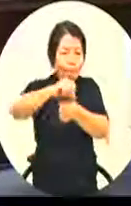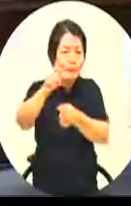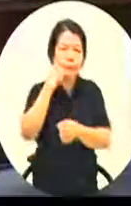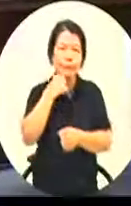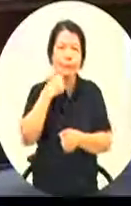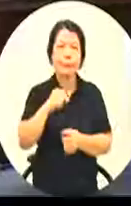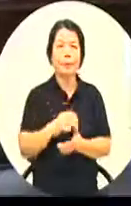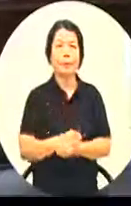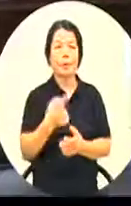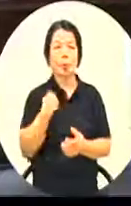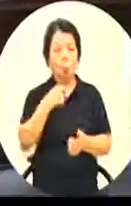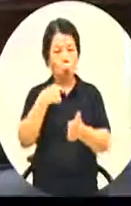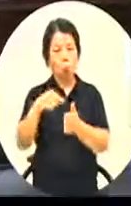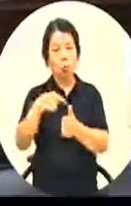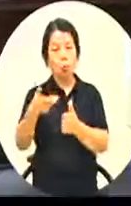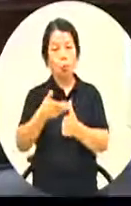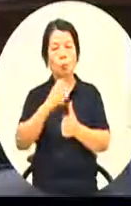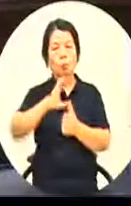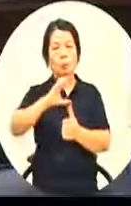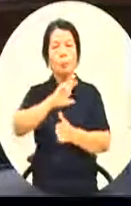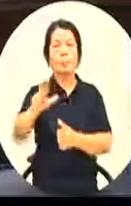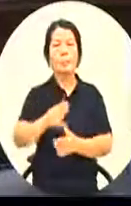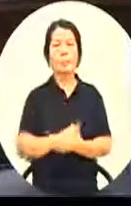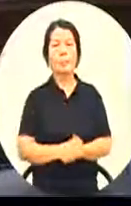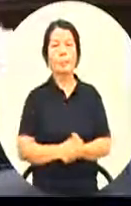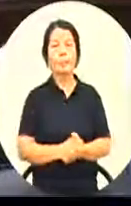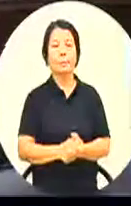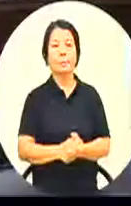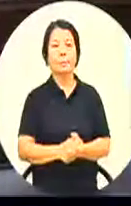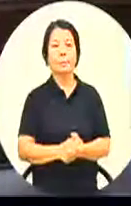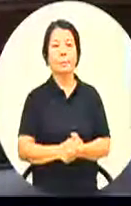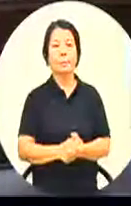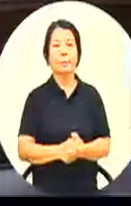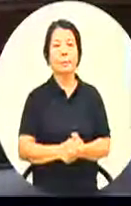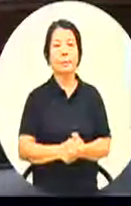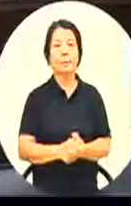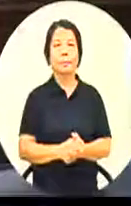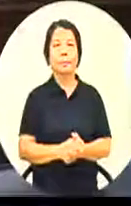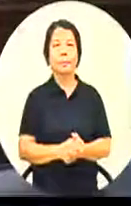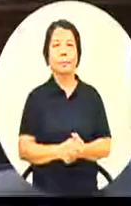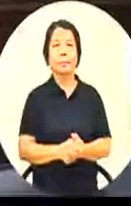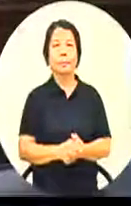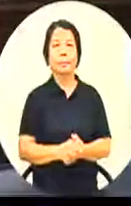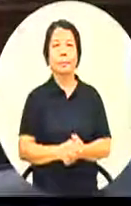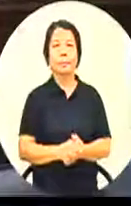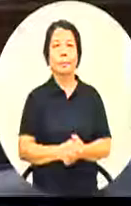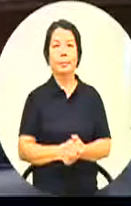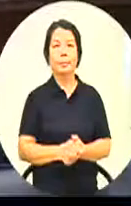我的教育的方式。好，那其实